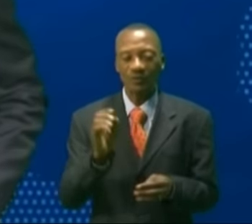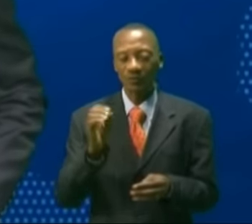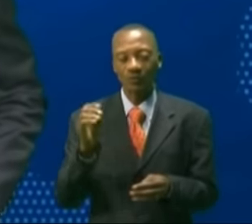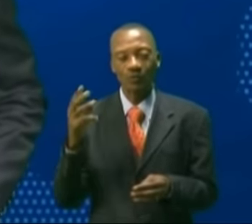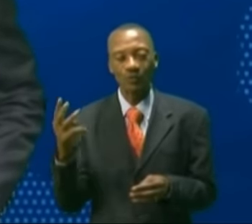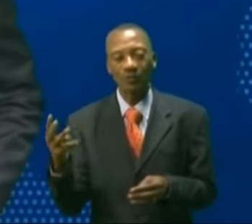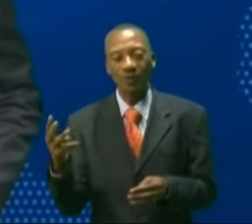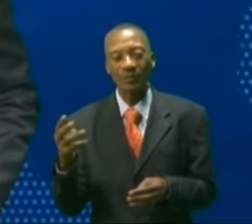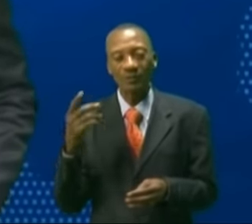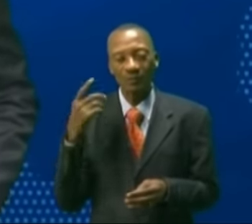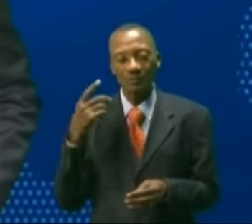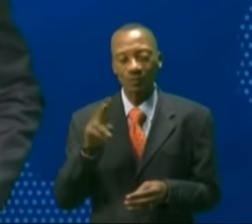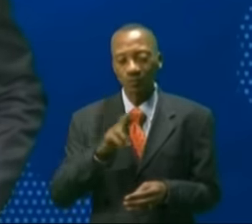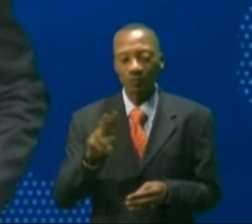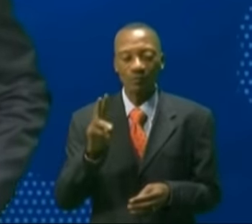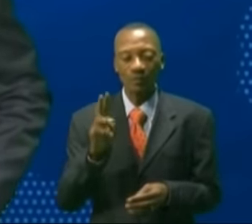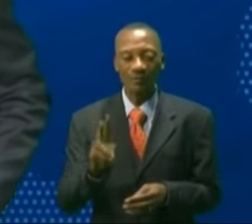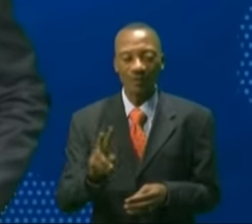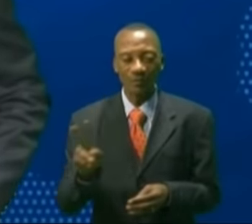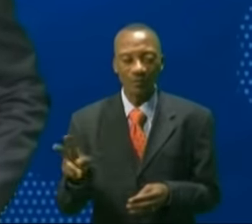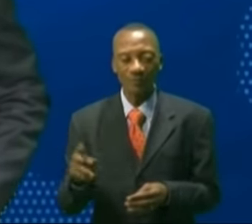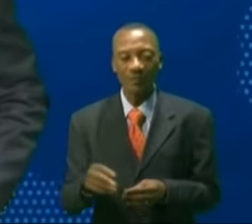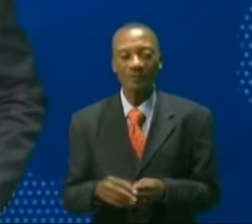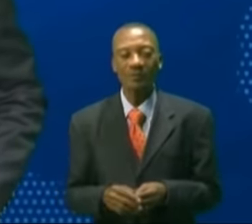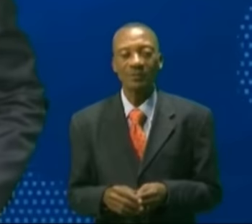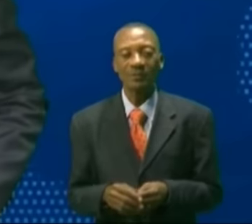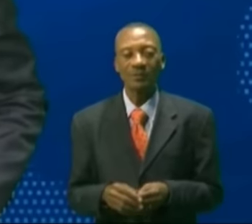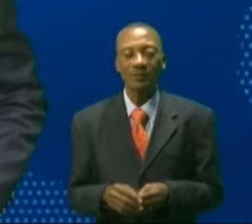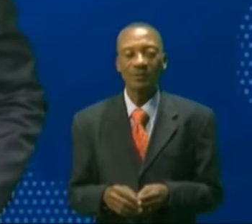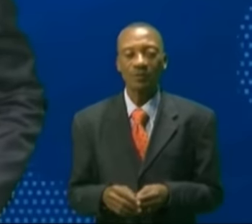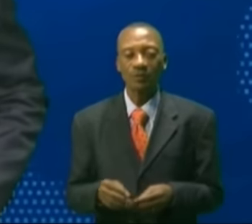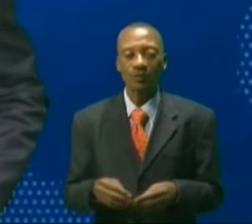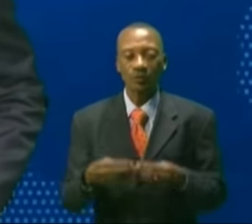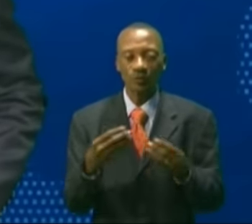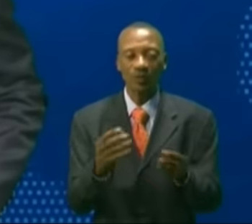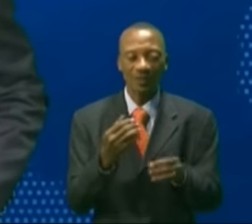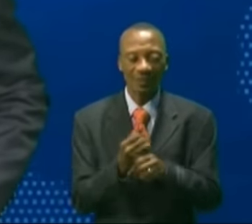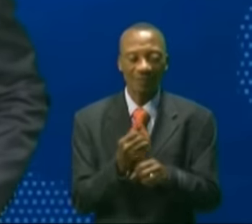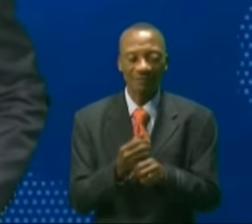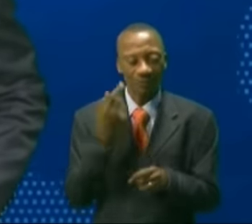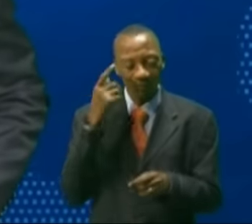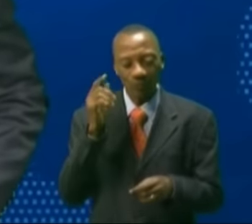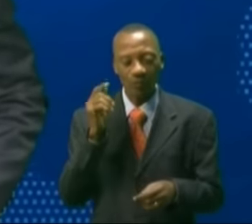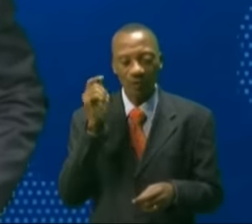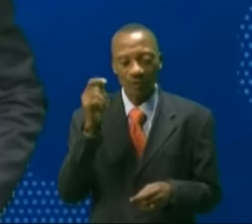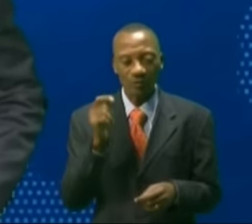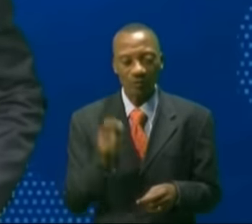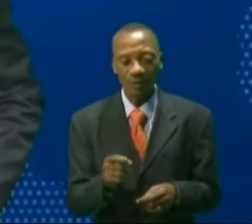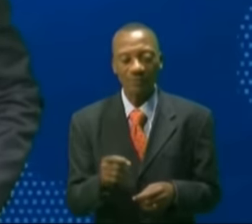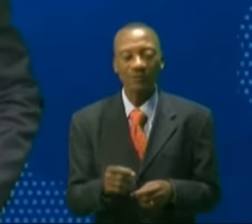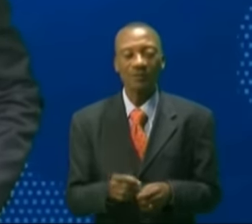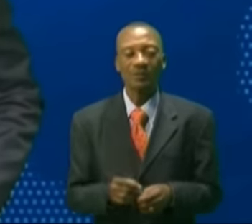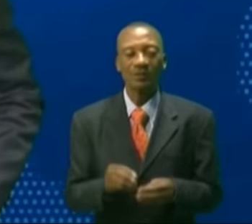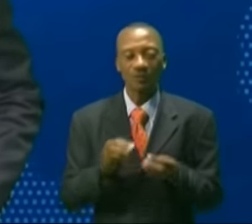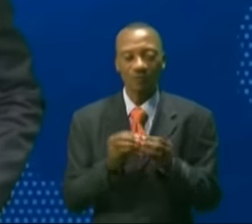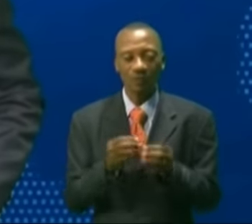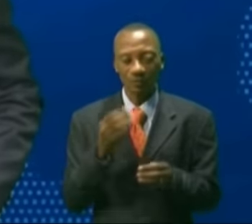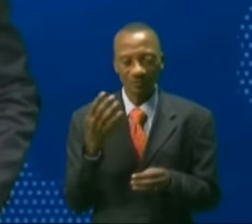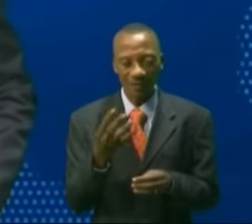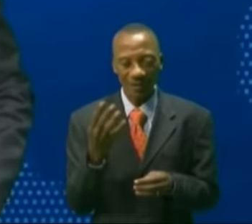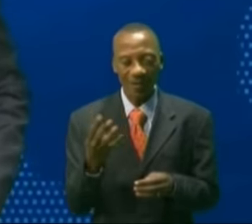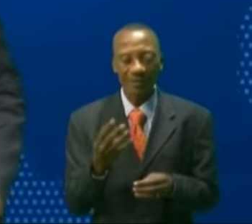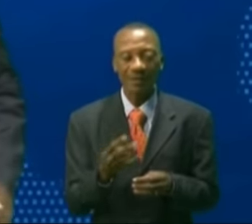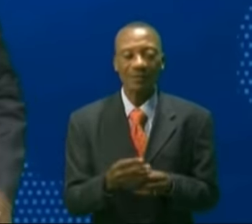7 janvier 2022 fixant les attributions des ministères, vu l'ordonnance numéro 24/022